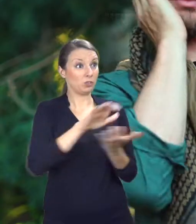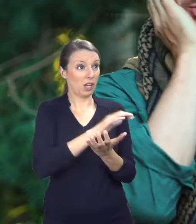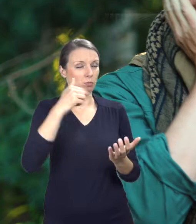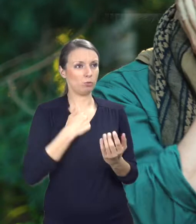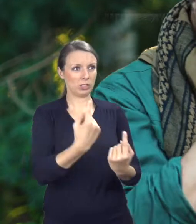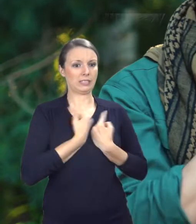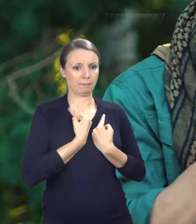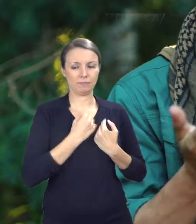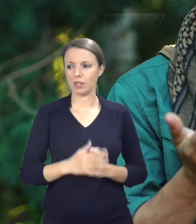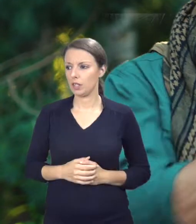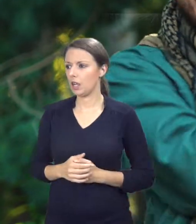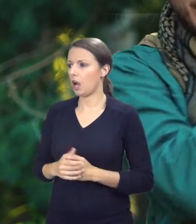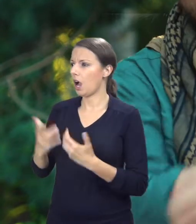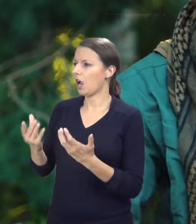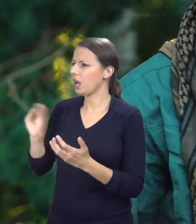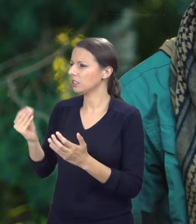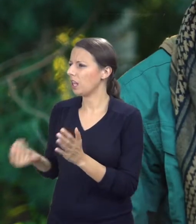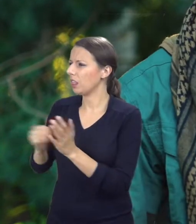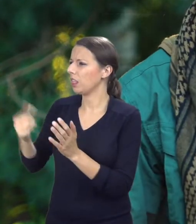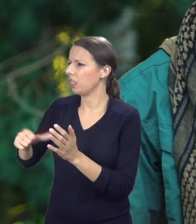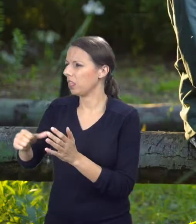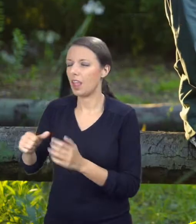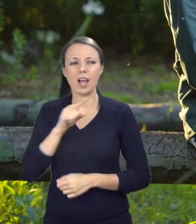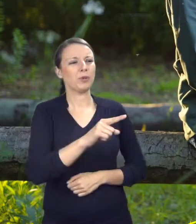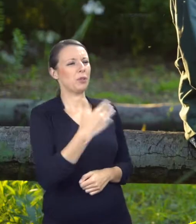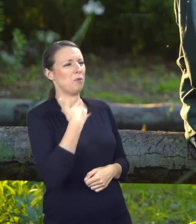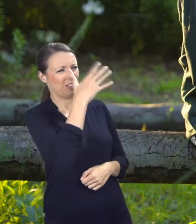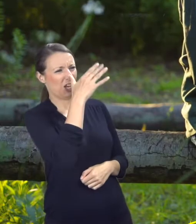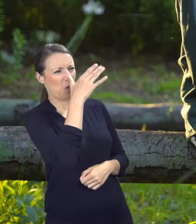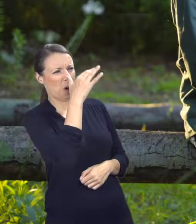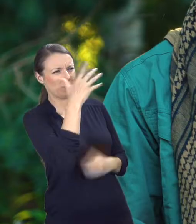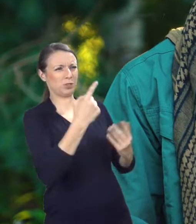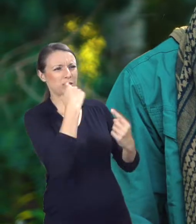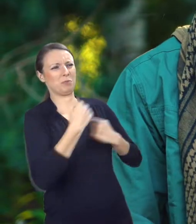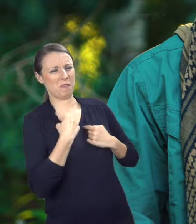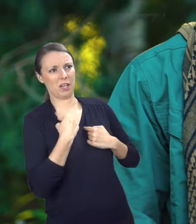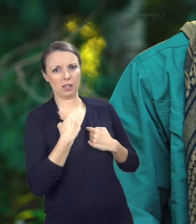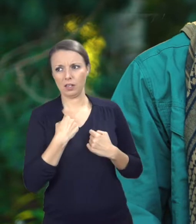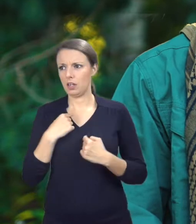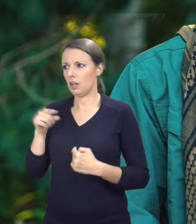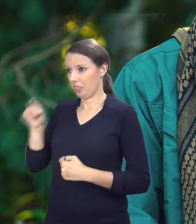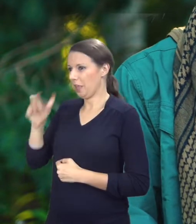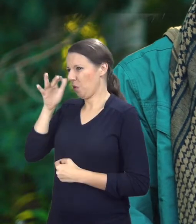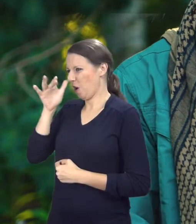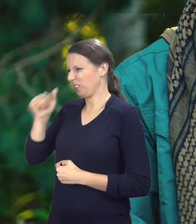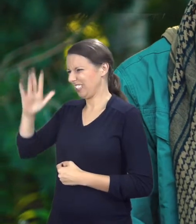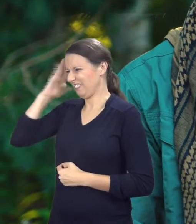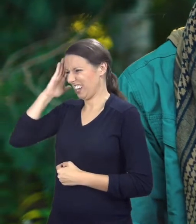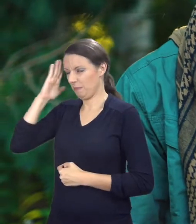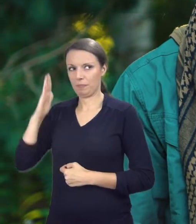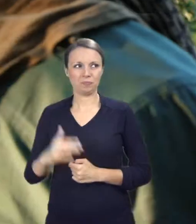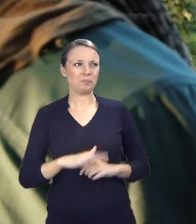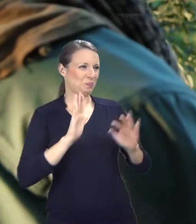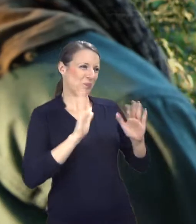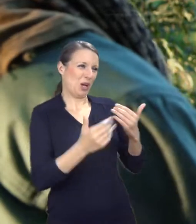z tym łobuzerstwem. Chciałaś mnie przezwać od łobuzów. To, że jesteś łobuzem, to ja wiem. Nikt tego nie udowodni. Nie, no